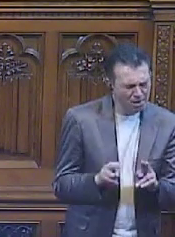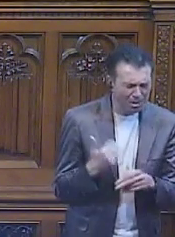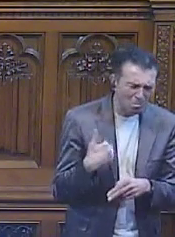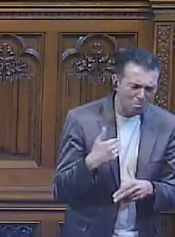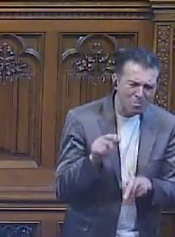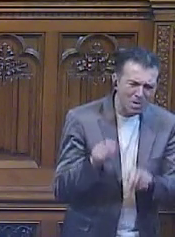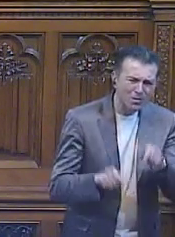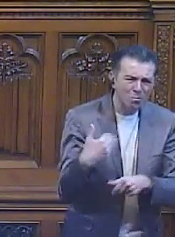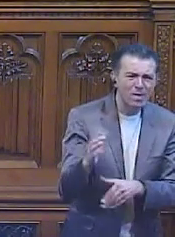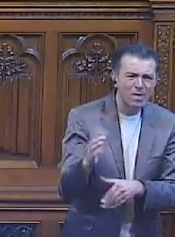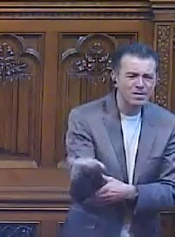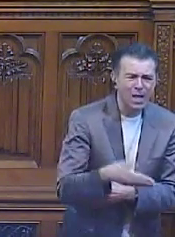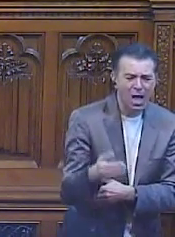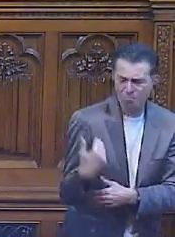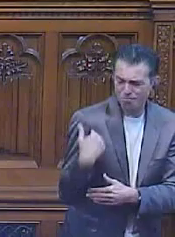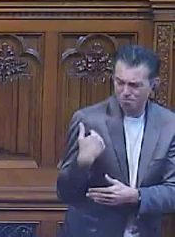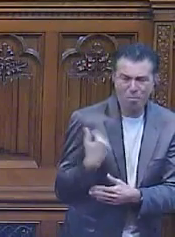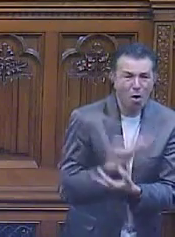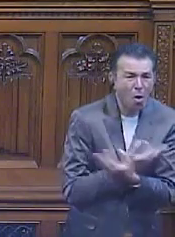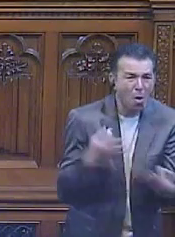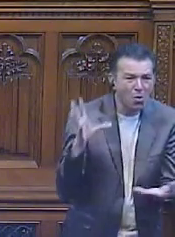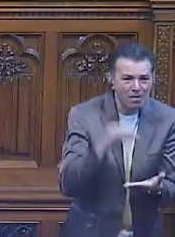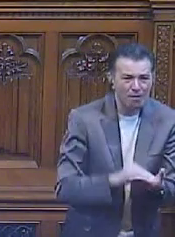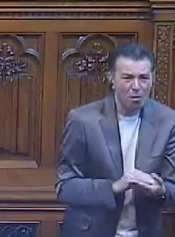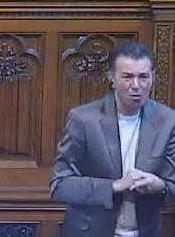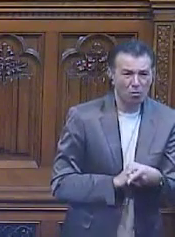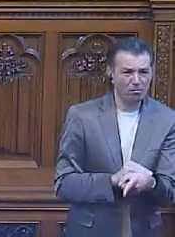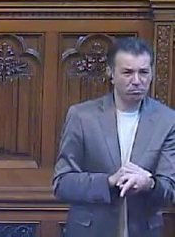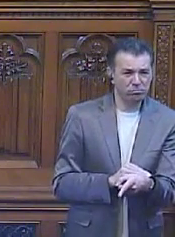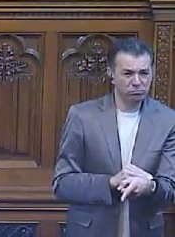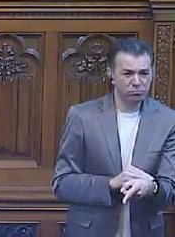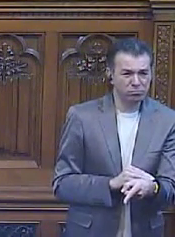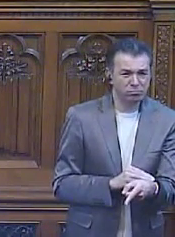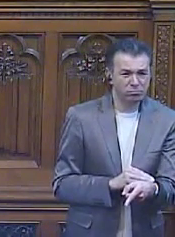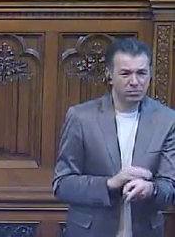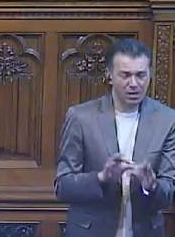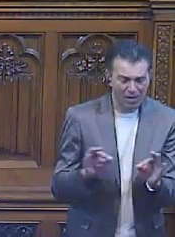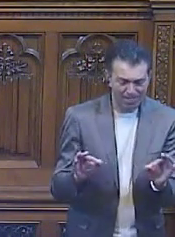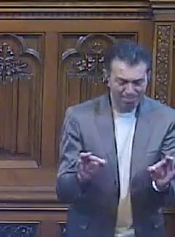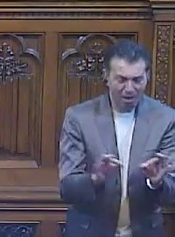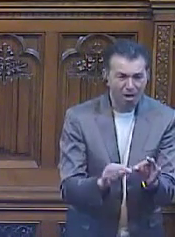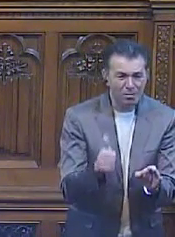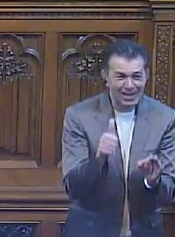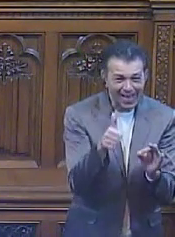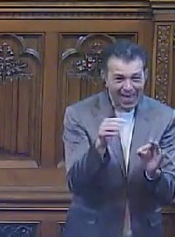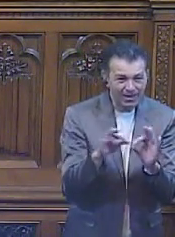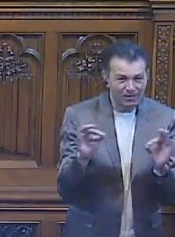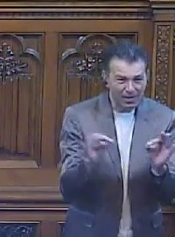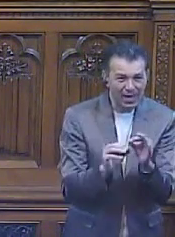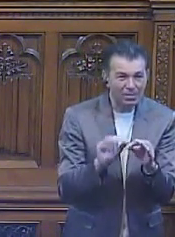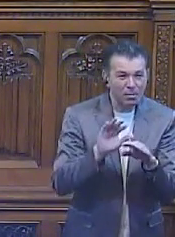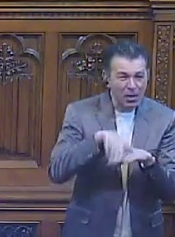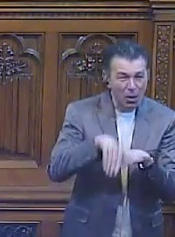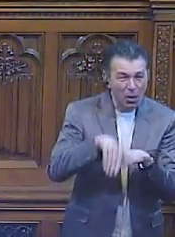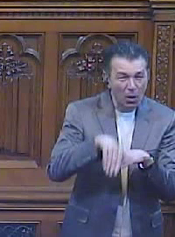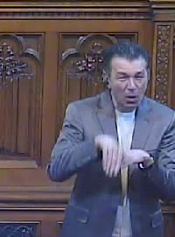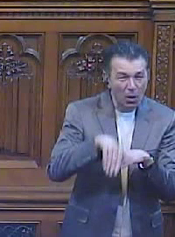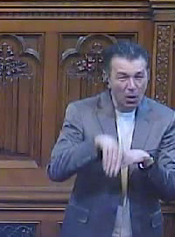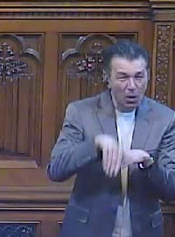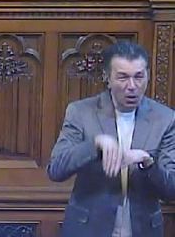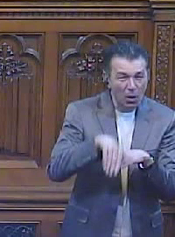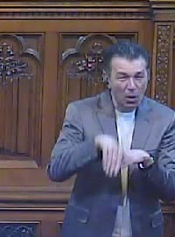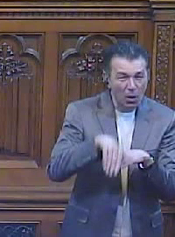ärmsten Armen, bei Leuten, die bis vor kurzem obdachlos waren, einen Quadratmeterpreis von über 30 Euro zu verlangen. Das